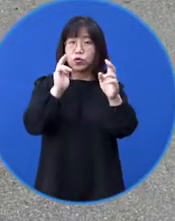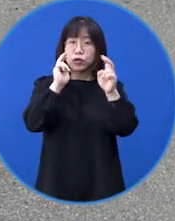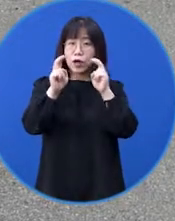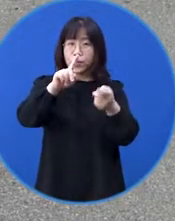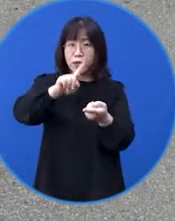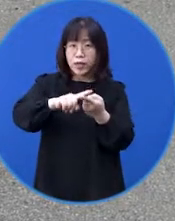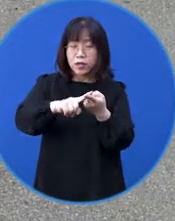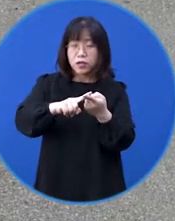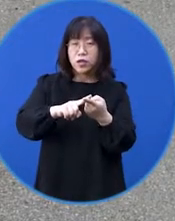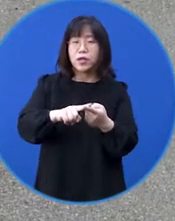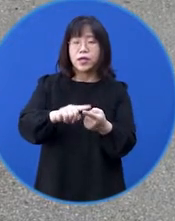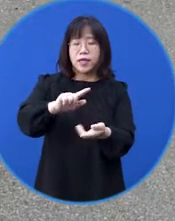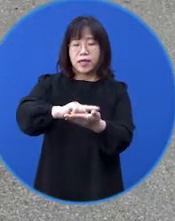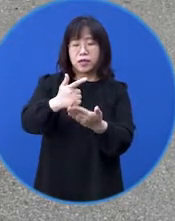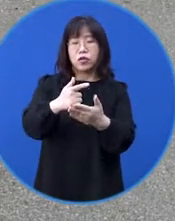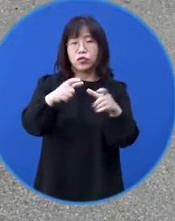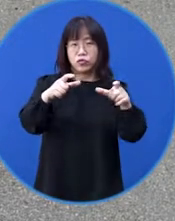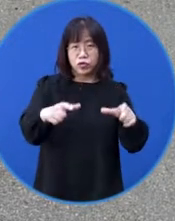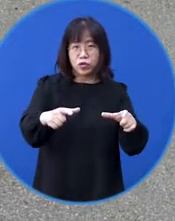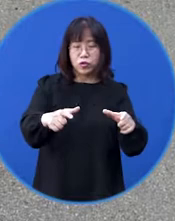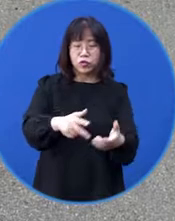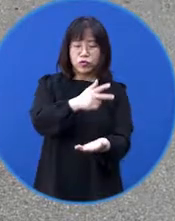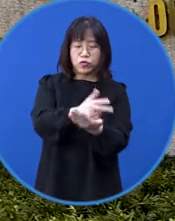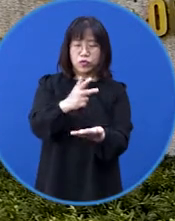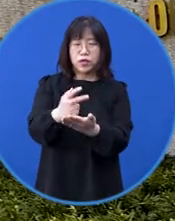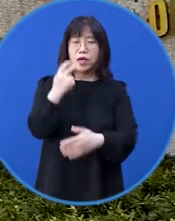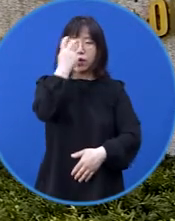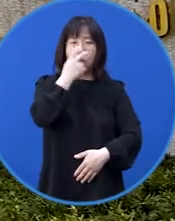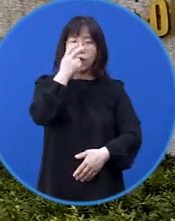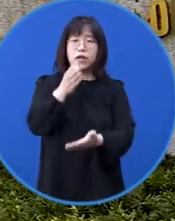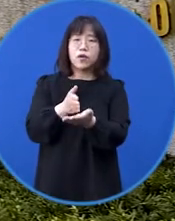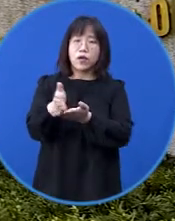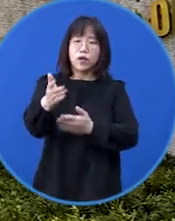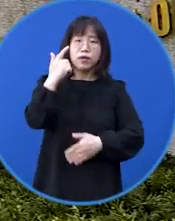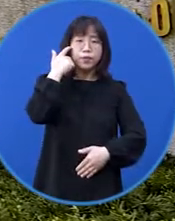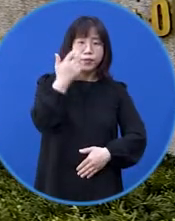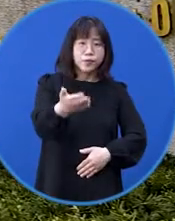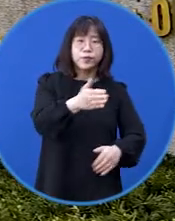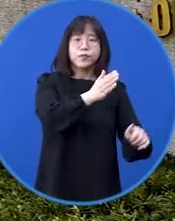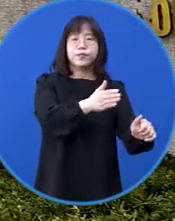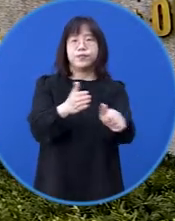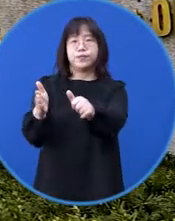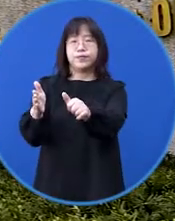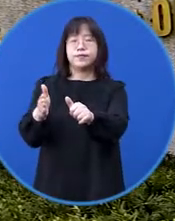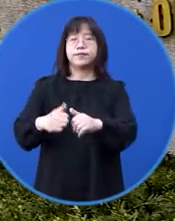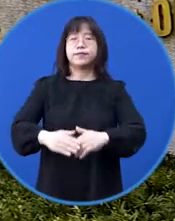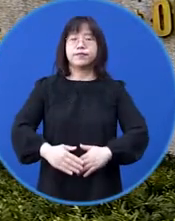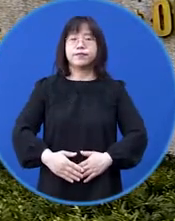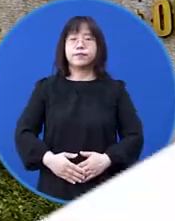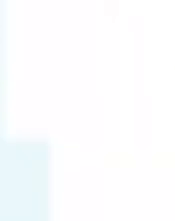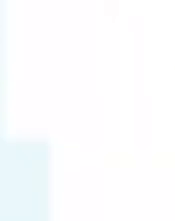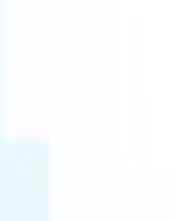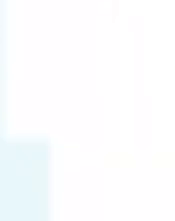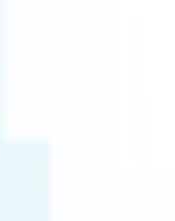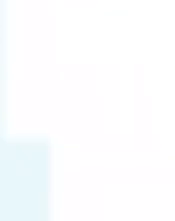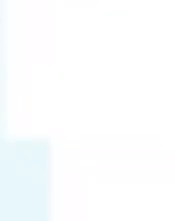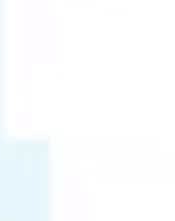부설 주차장 개방 공유 사업에 대한 자세한 사항은 강서구청 주차관리과로 문의하면 됩니다.